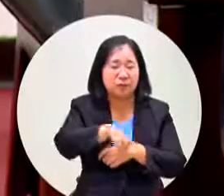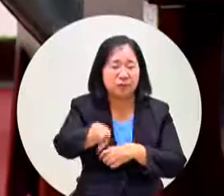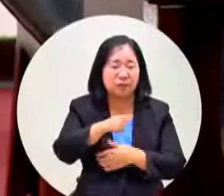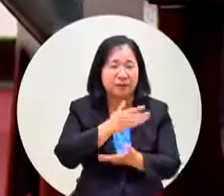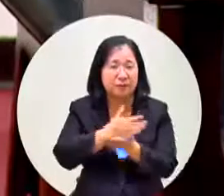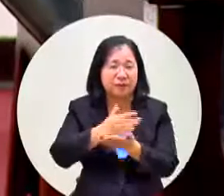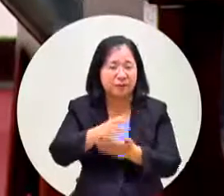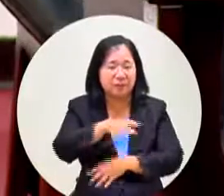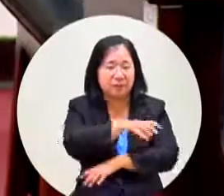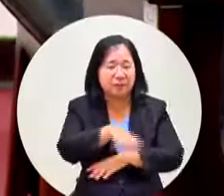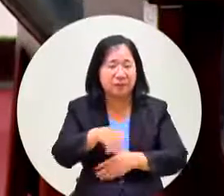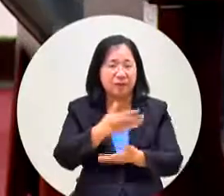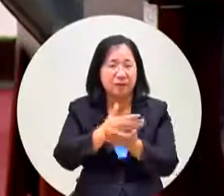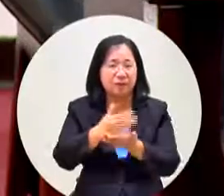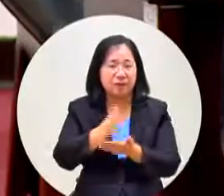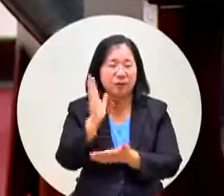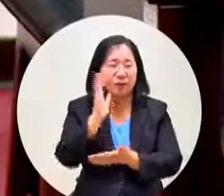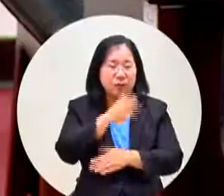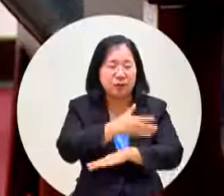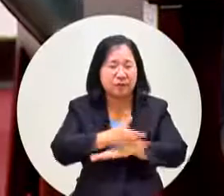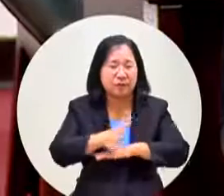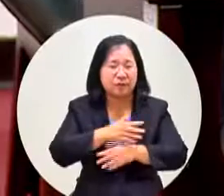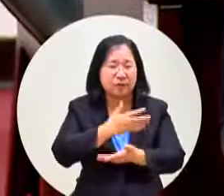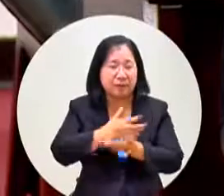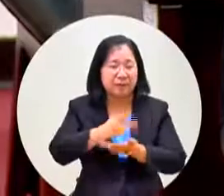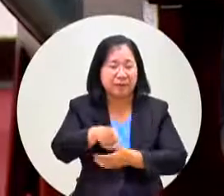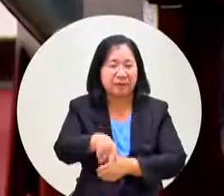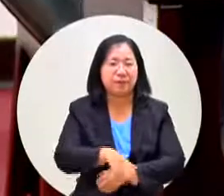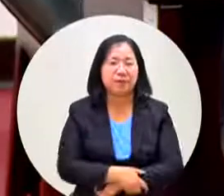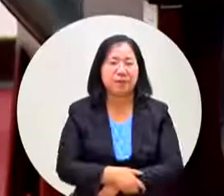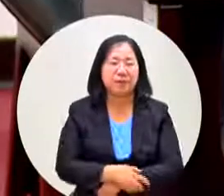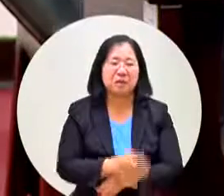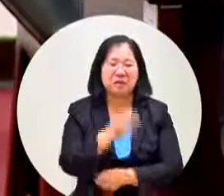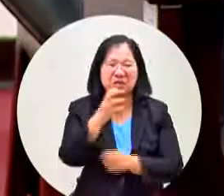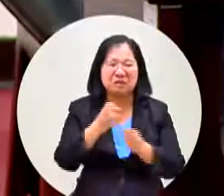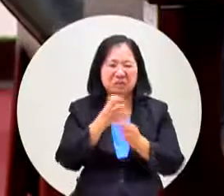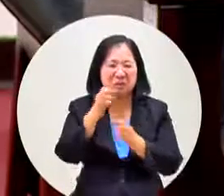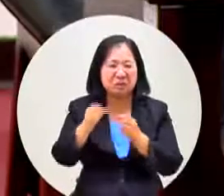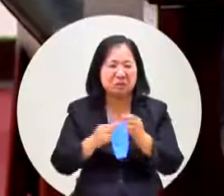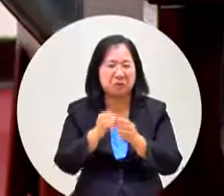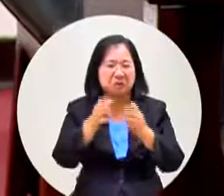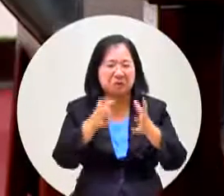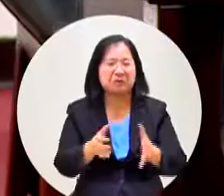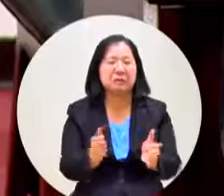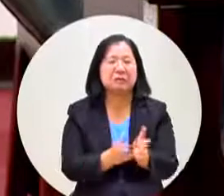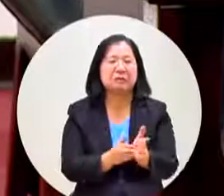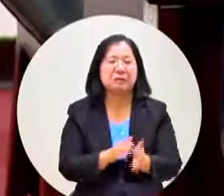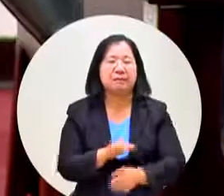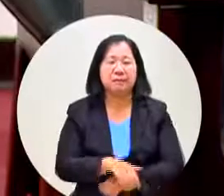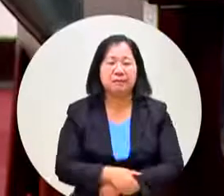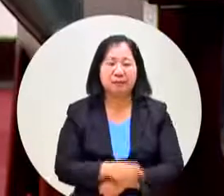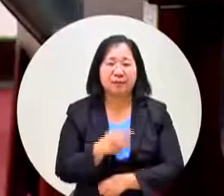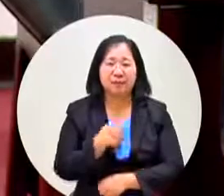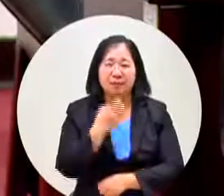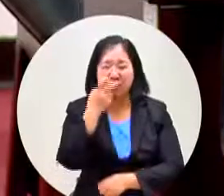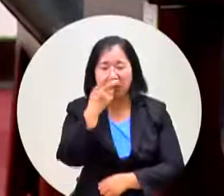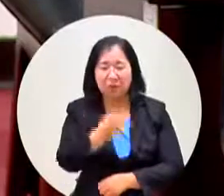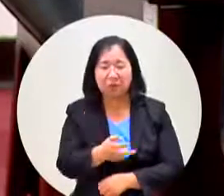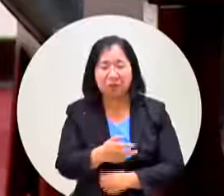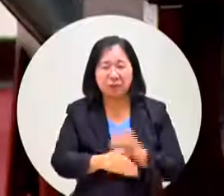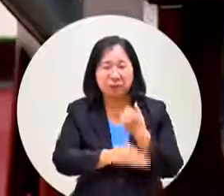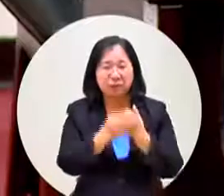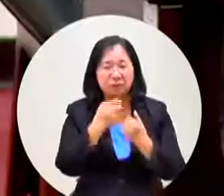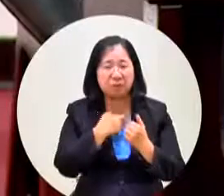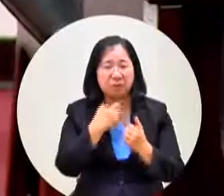灾。市长也有去，我也有去啦吼，啊去遐疗水。伊整个整个的中迄个山尾地区